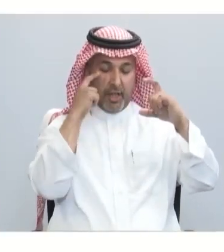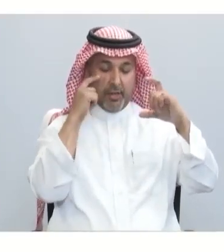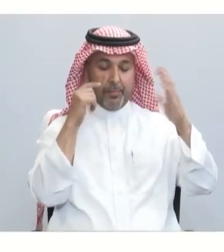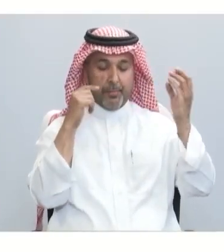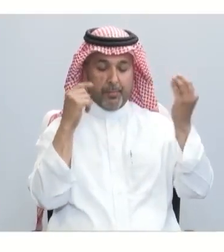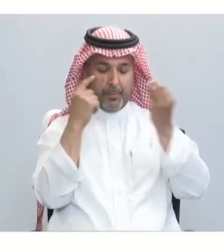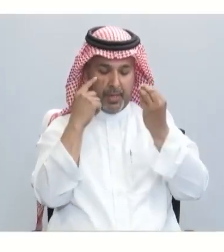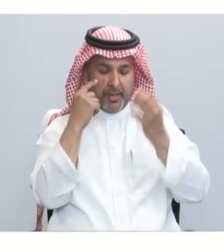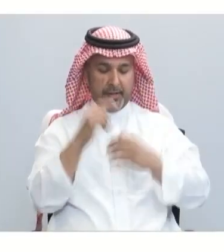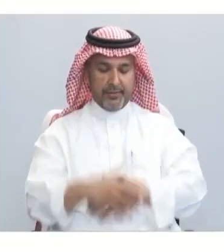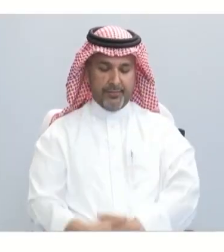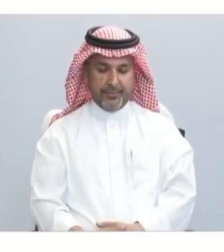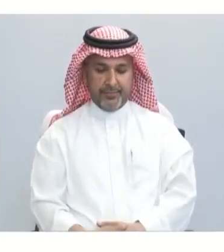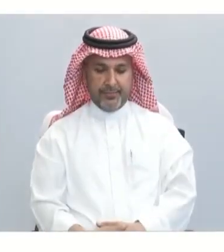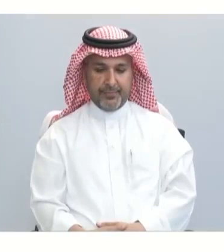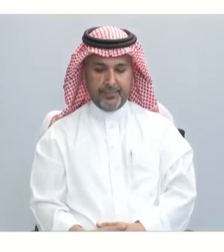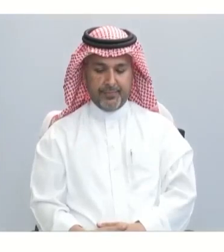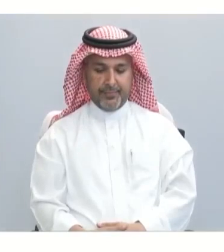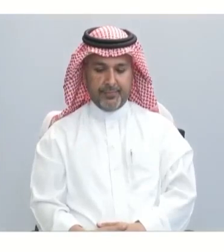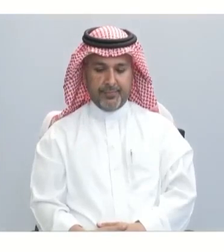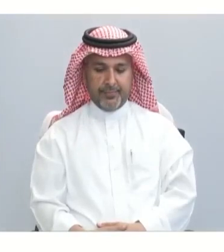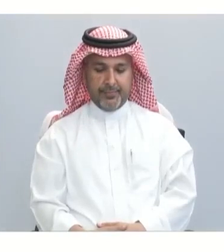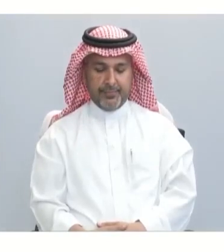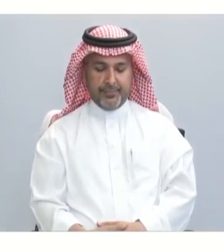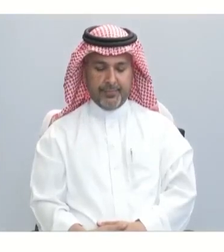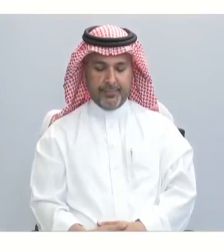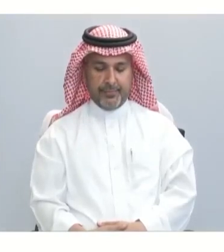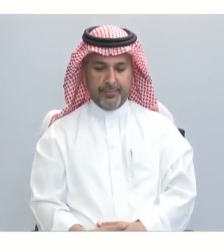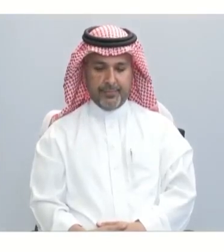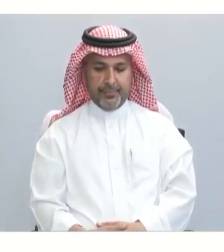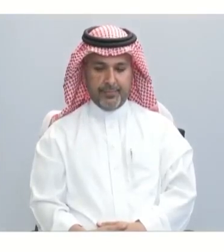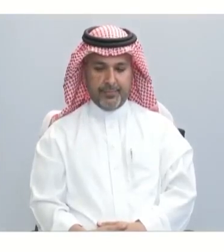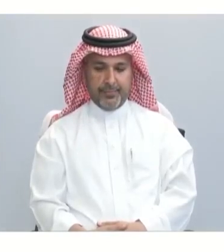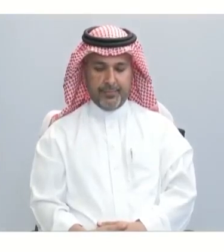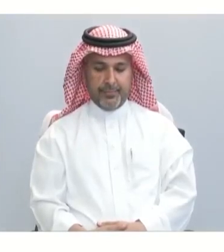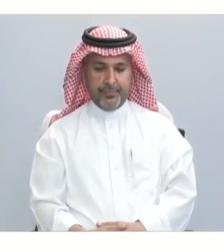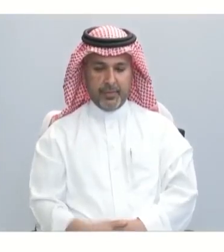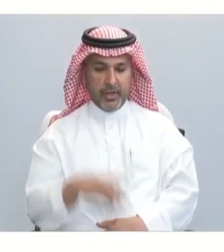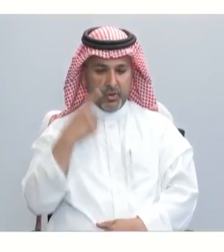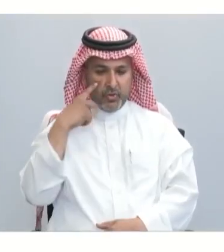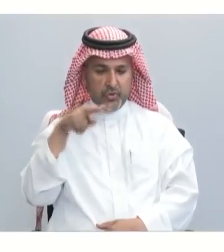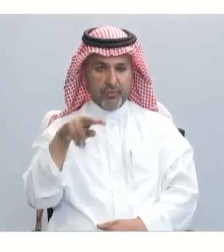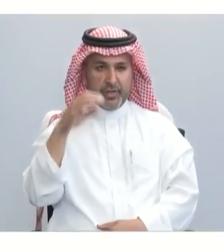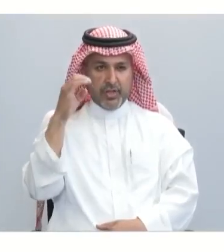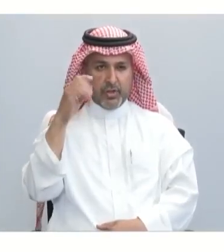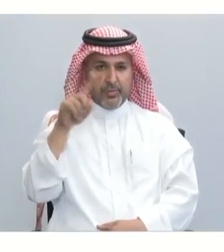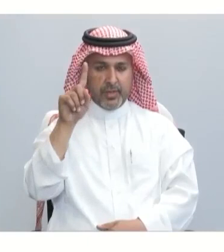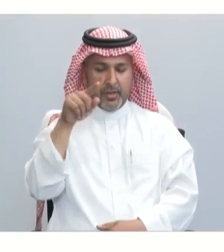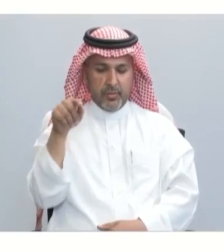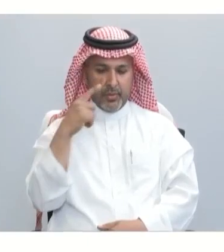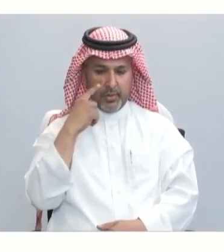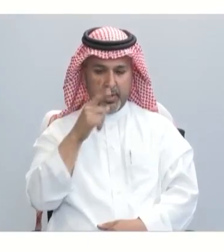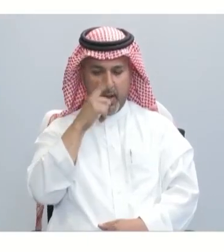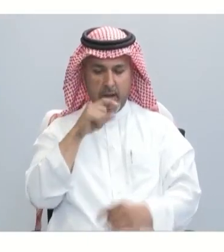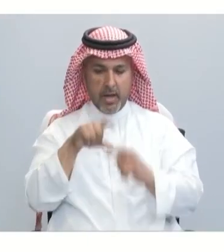هذه الفتره اللي فيها حل اللي هي تحقق المتباينه نتحقق الان نتحقق ناخذ نقسم